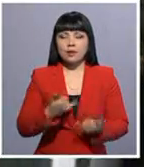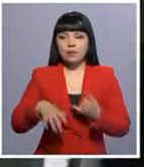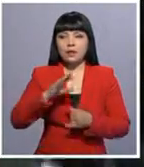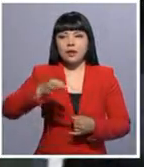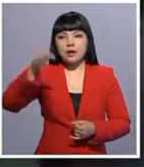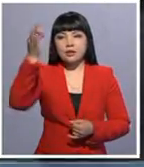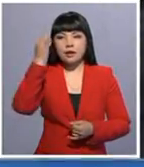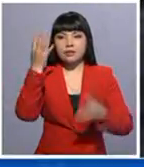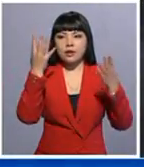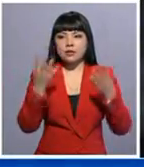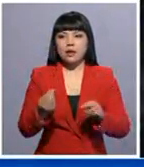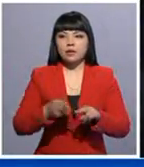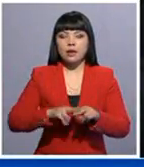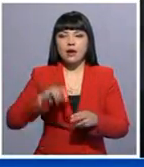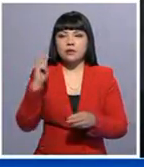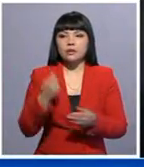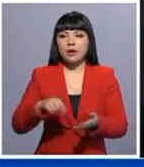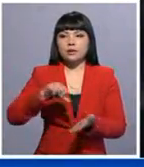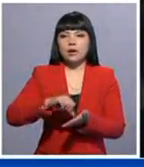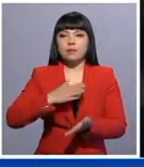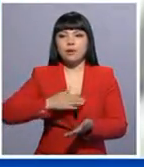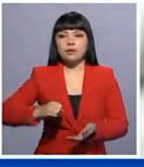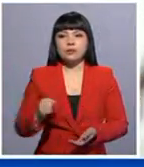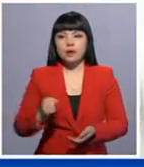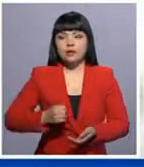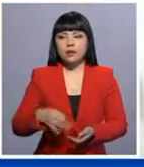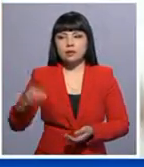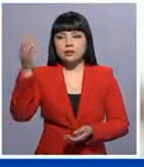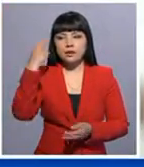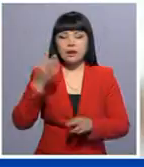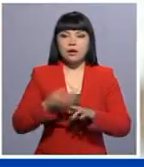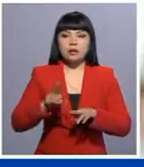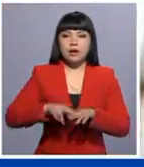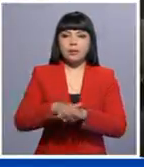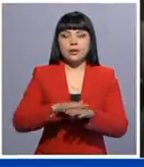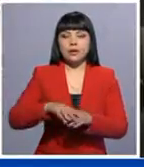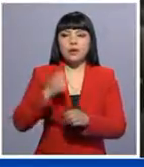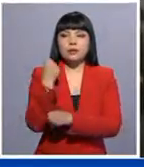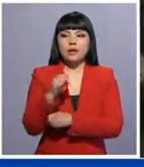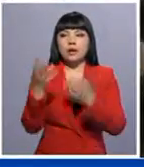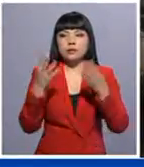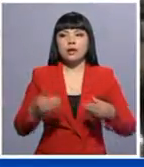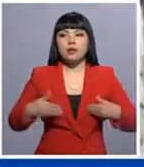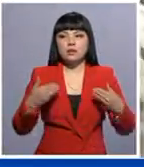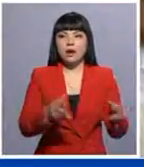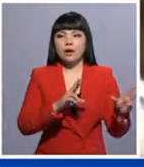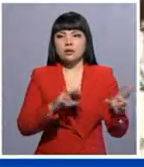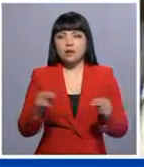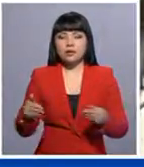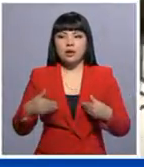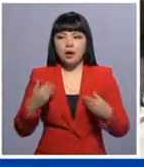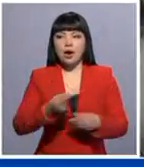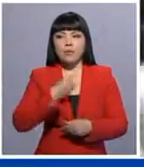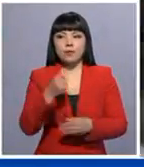алып атырмыз өзіміздің майдандас жолдастарымызды. Марқұм болған жеңіс күні құтты келсін, жақсылық келсін,